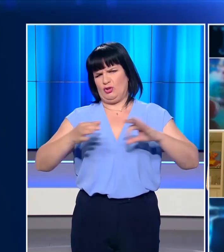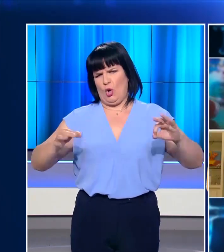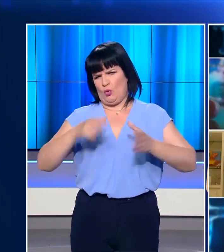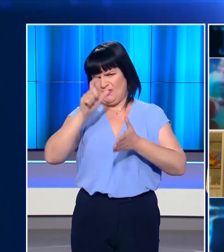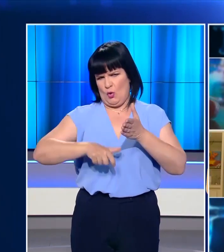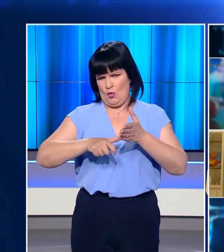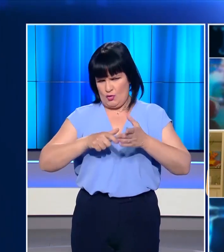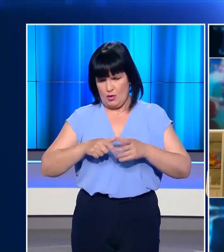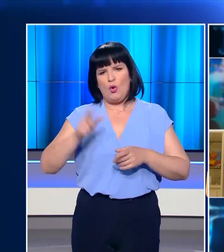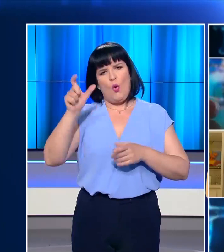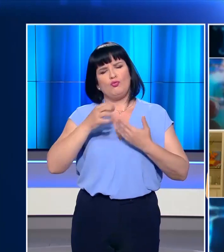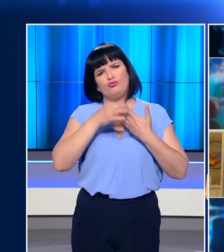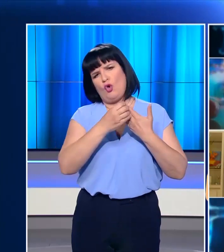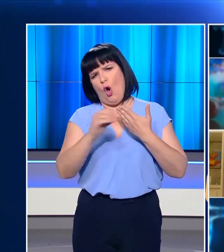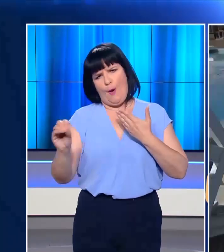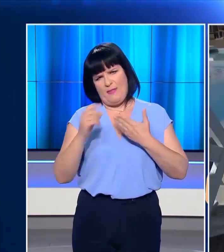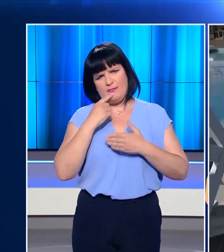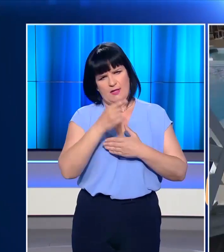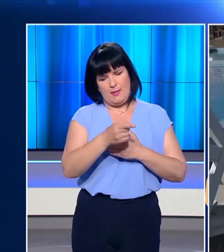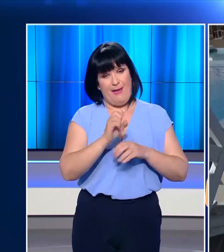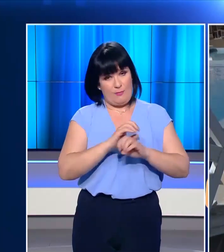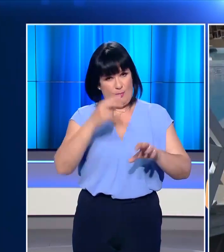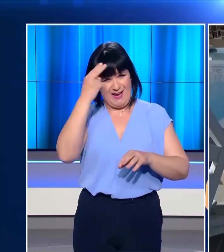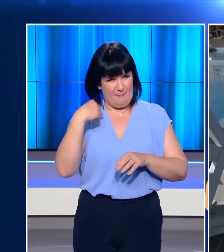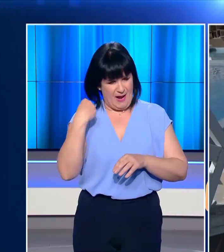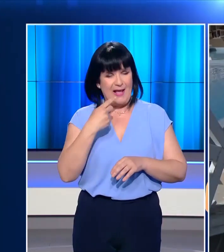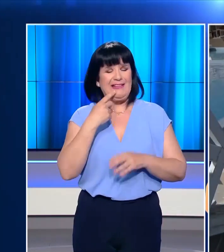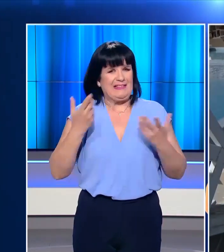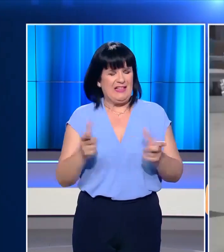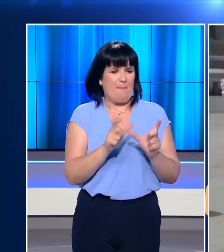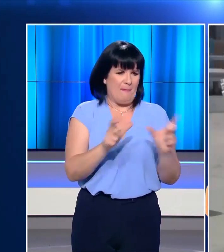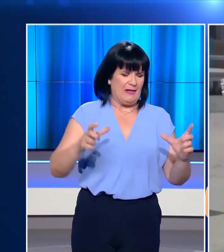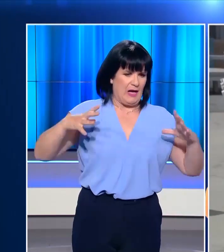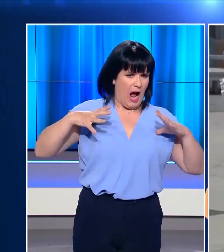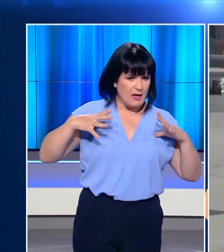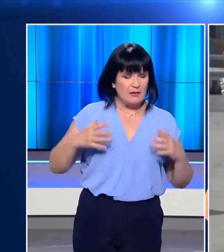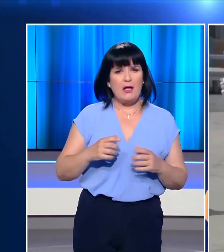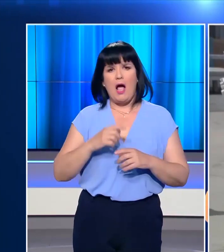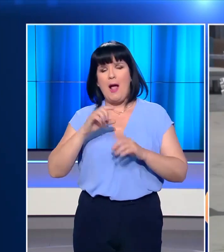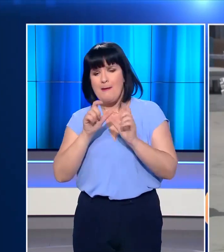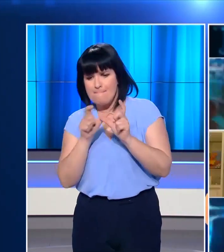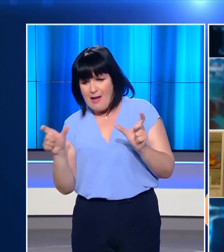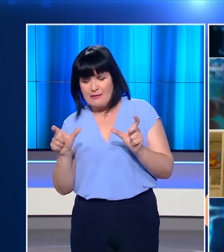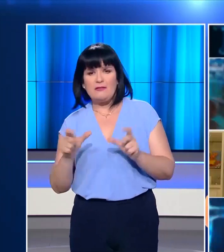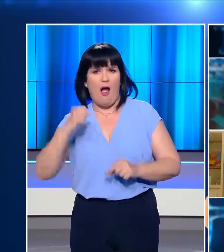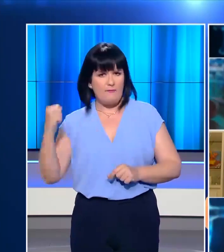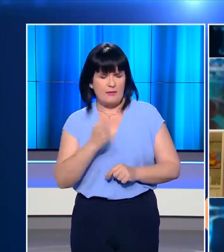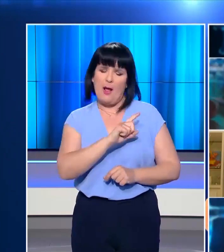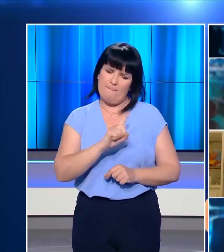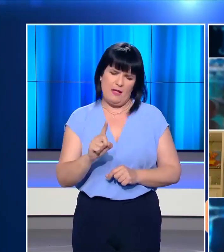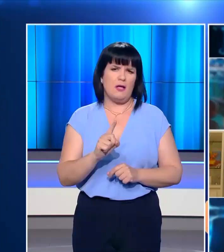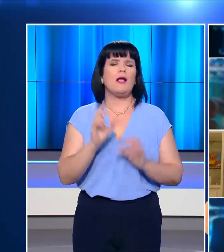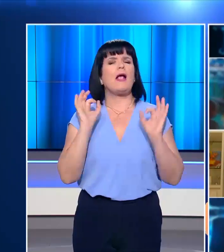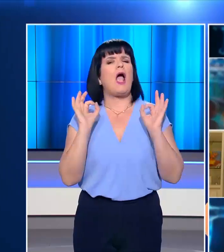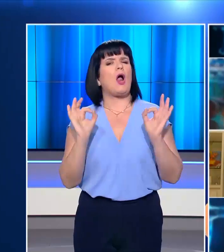το βράδυ στην Νίκη Λιμπεράκη και την εκπομπή Info 19, ζήτησε τα μέτρα να μην είναι ούτε χαλαρά, αλλά ούτε υπερβολικά αυστηρά. Να αποφύγουμε τα άκρα.